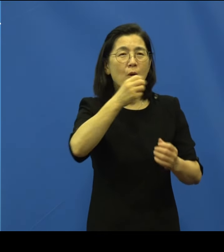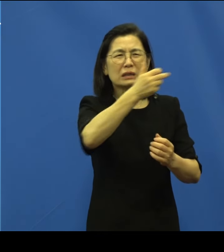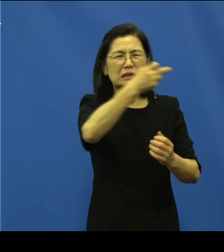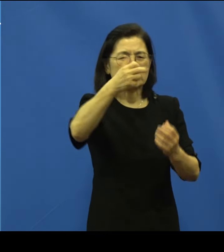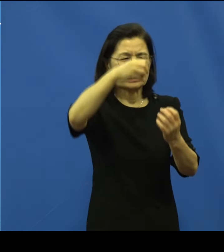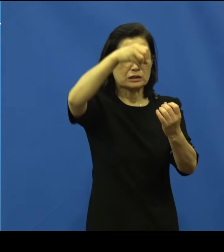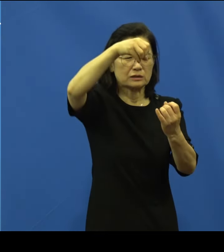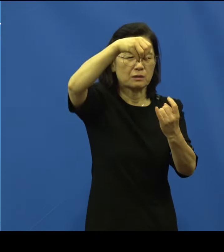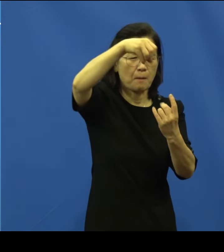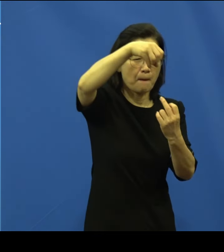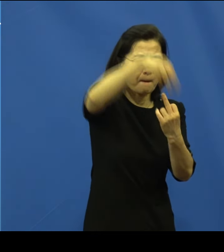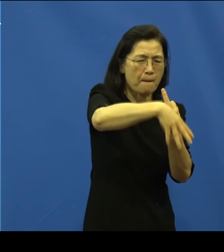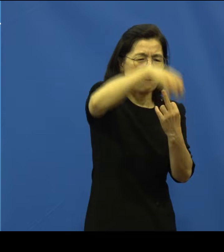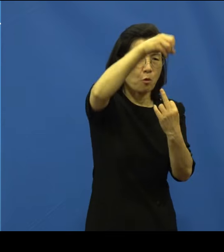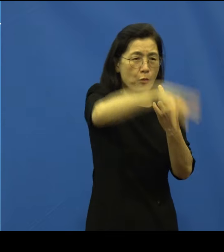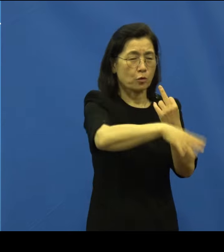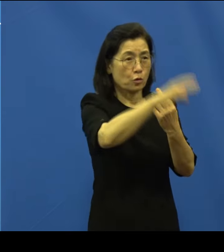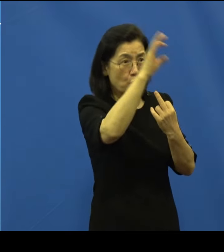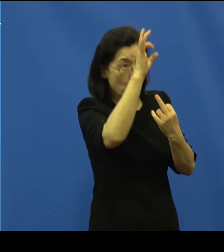비교가 안 되니까.